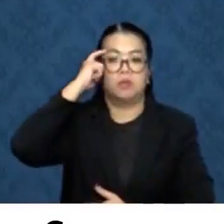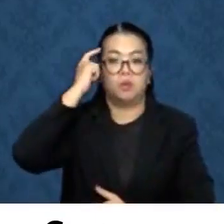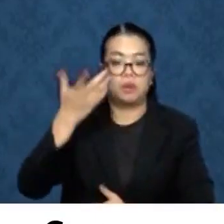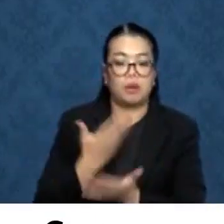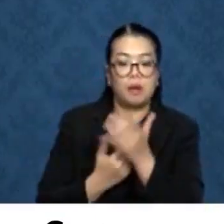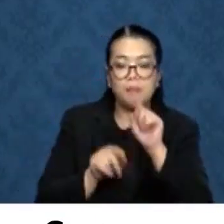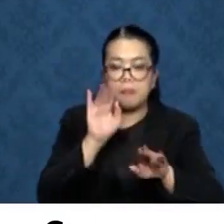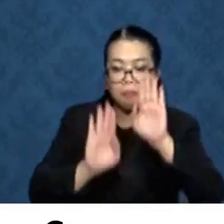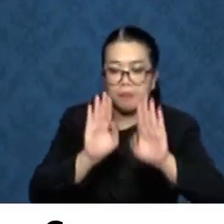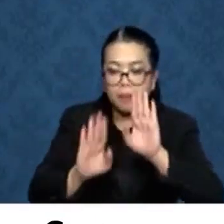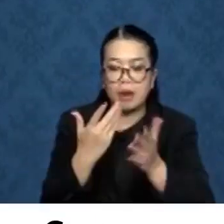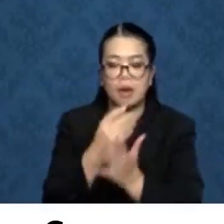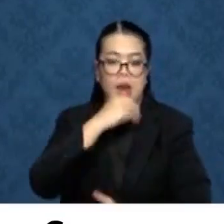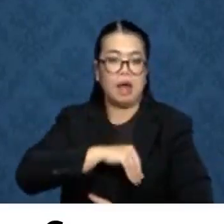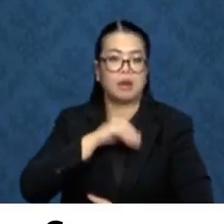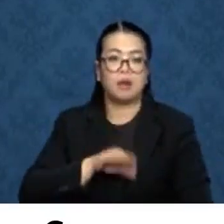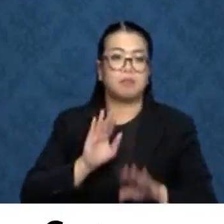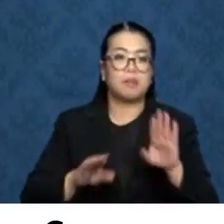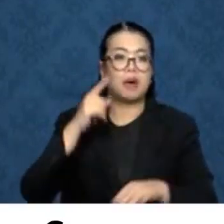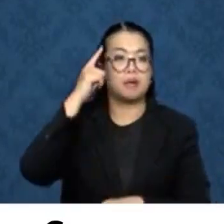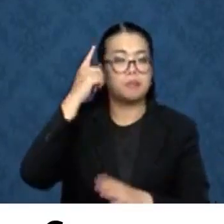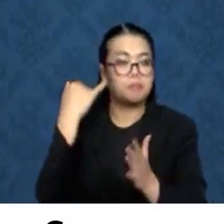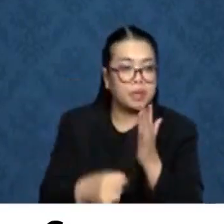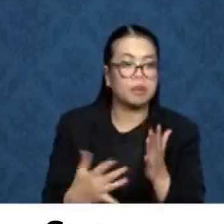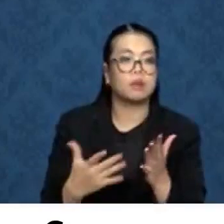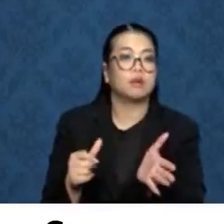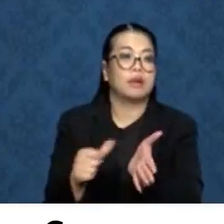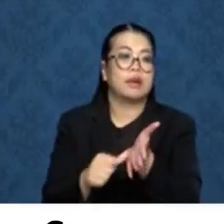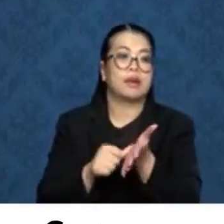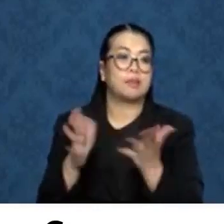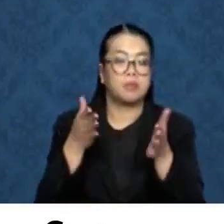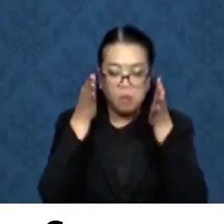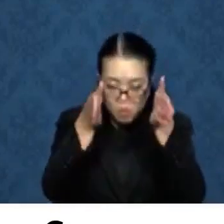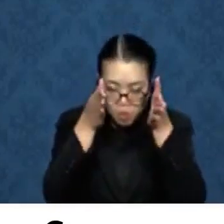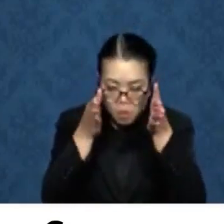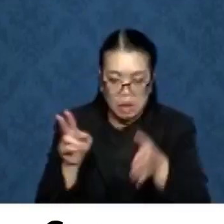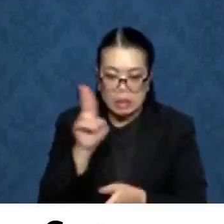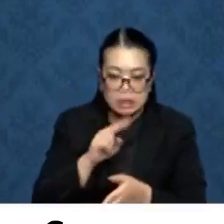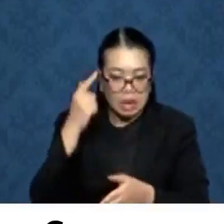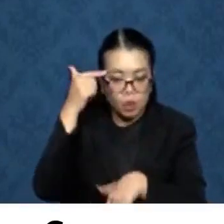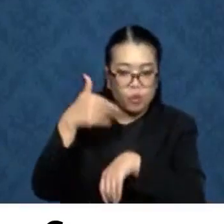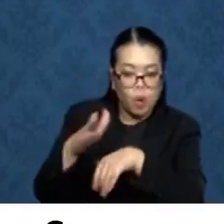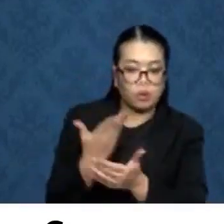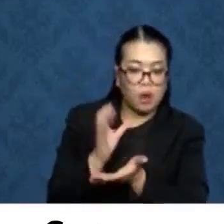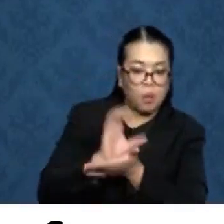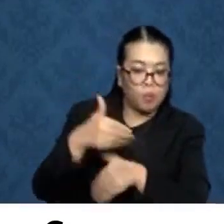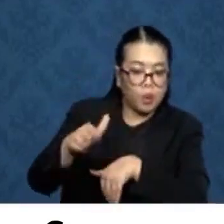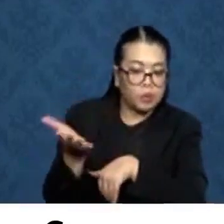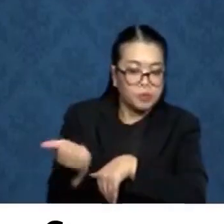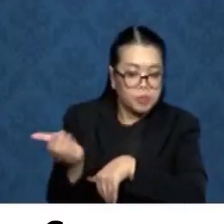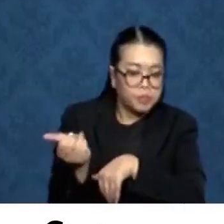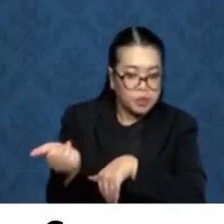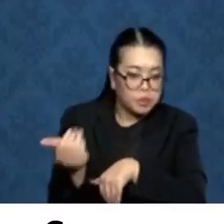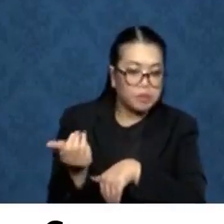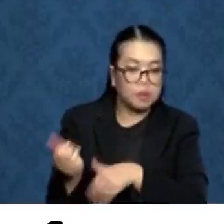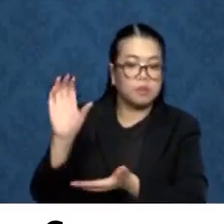บอกอ้าวพอไปดูแล้วเนี่ยเงินที่เติมมาในกองทุนเพิ่มขีดความสามารถมีเพียงแค่ 15,000ล้านบาทเท่านั้นเองแล้วแบบนี้จะ